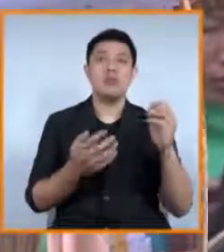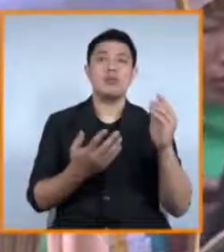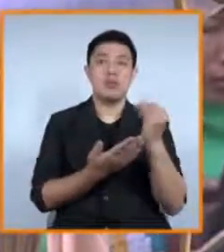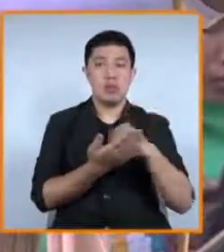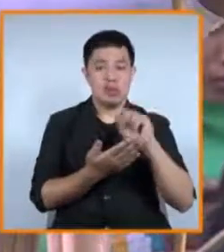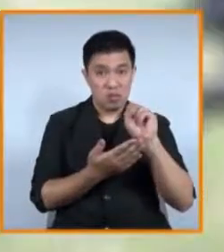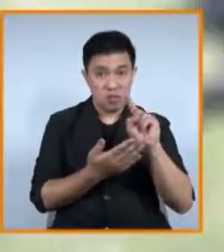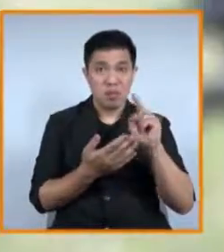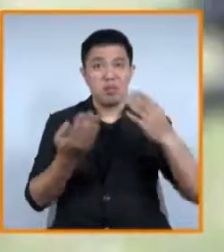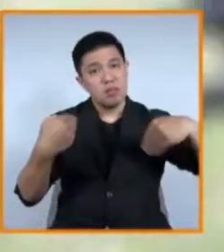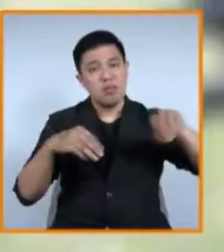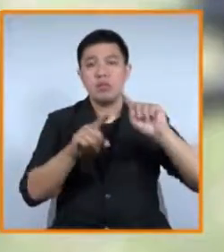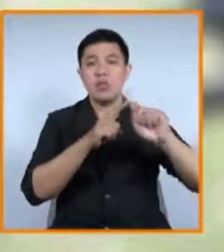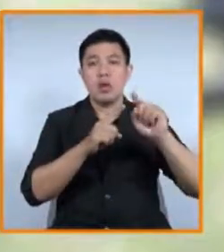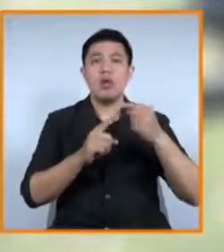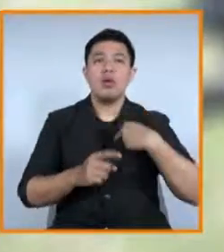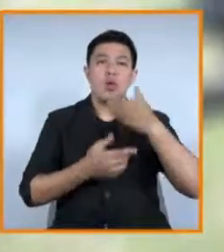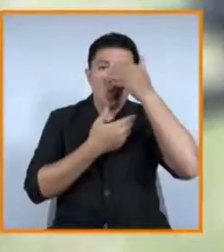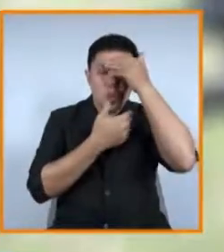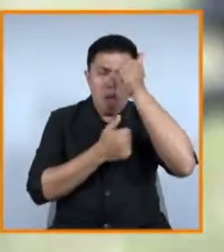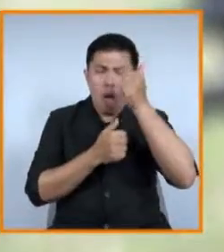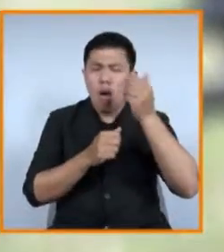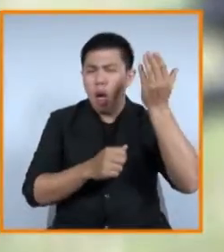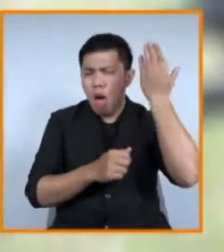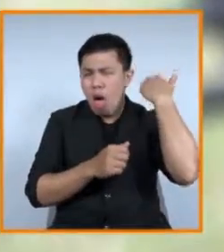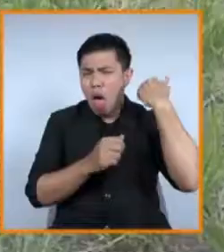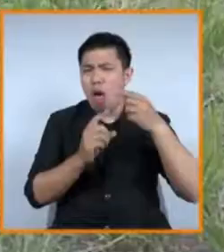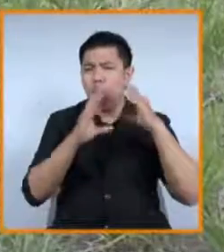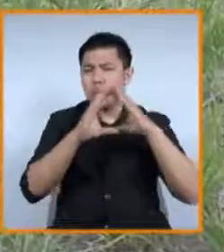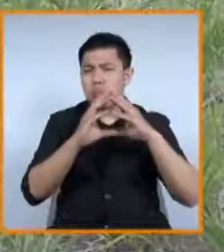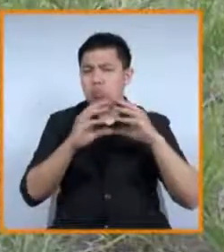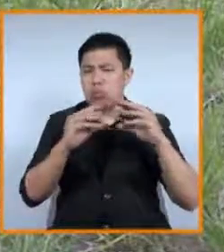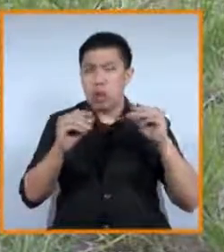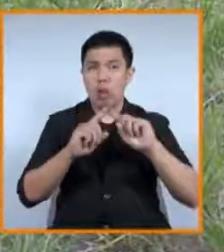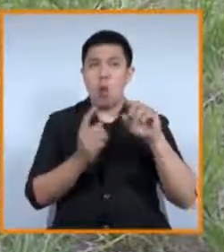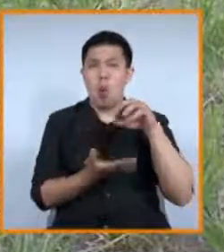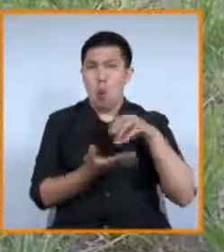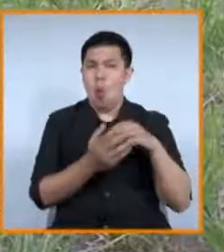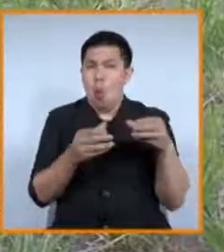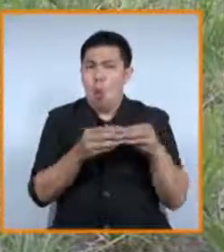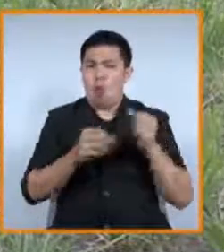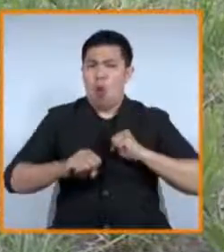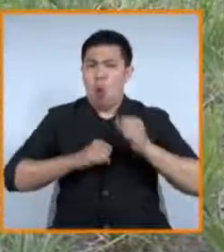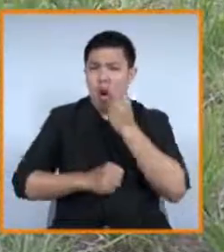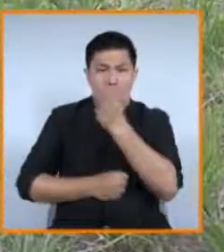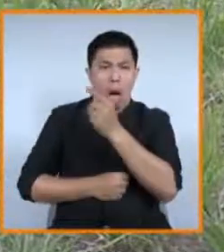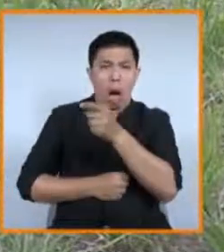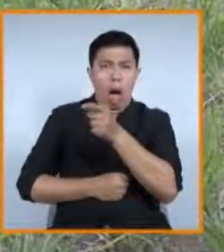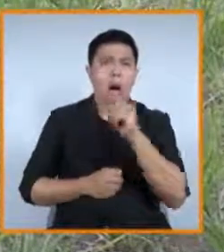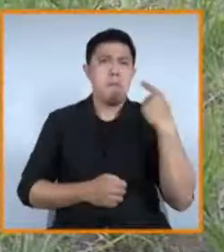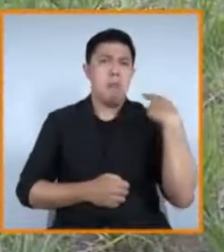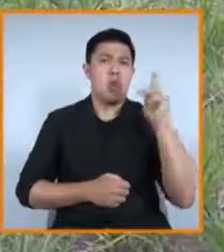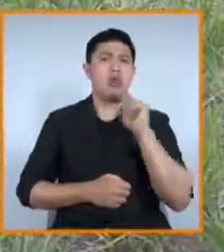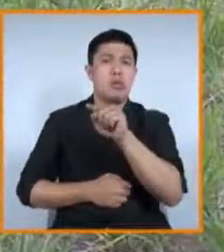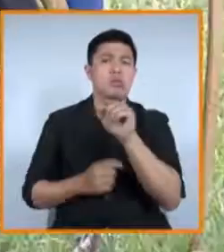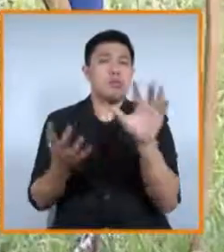ความนิยมในเจมพาริงกันเริ่มลดน้อยลงในช่วงหลายสิบปีที่ผ่านมาแต่โชคดีที่คนรุ่นใหม่เริ่มเห็นคุณค่าของกีฬาพื้นบ้าน